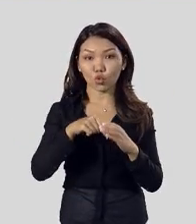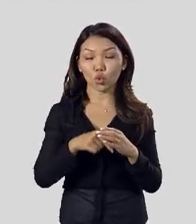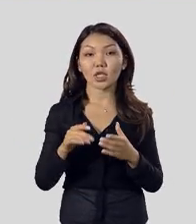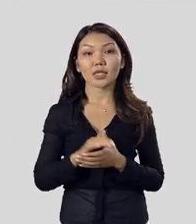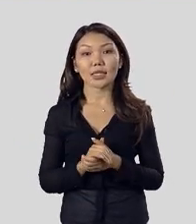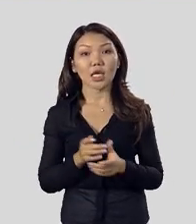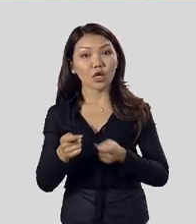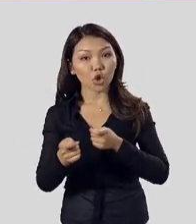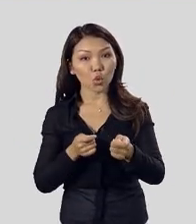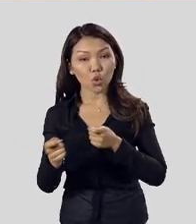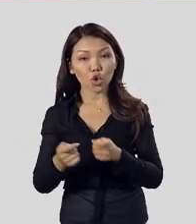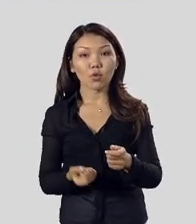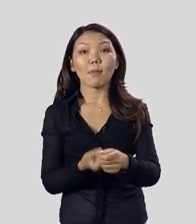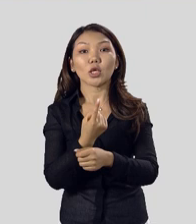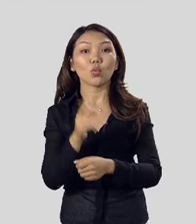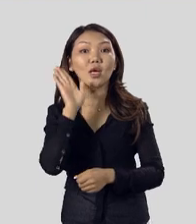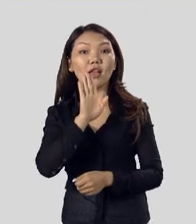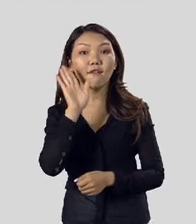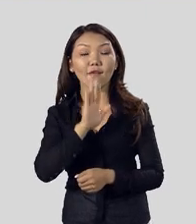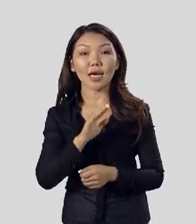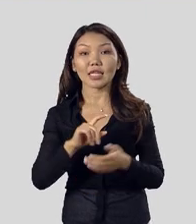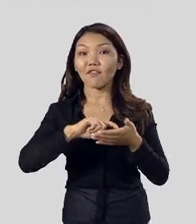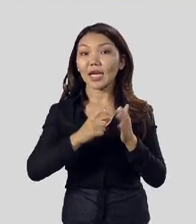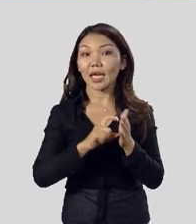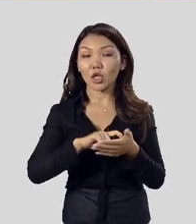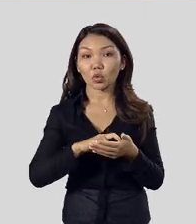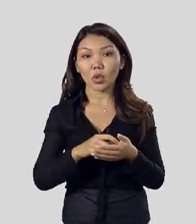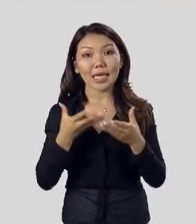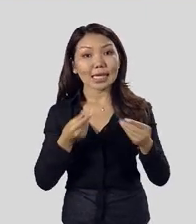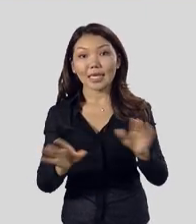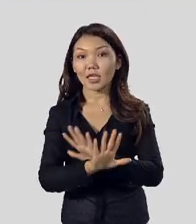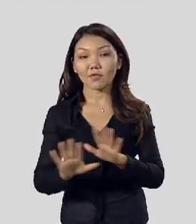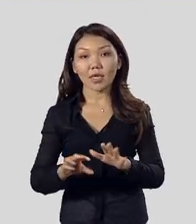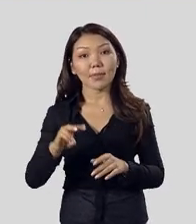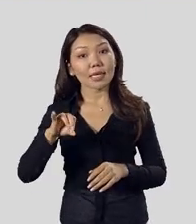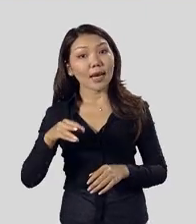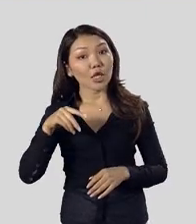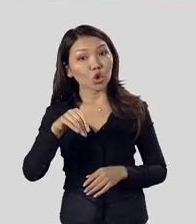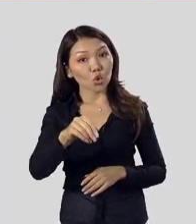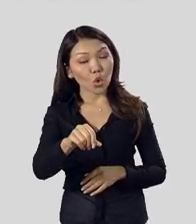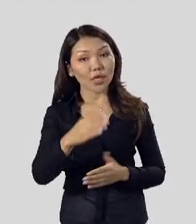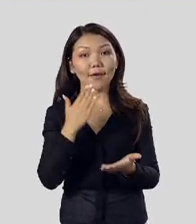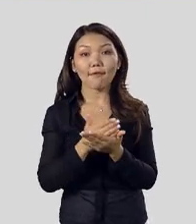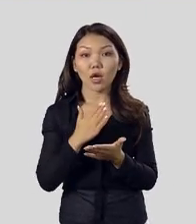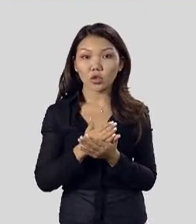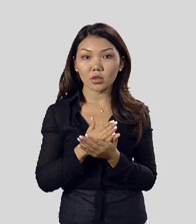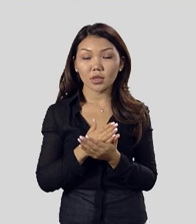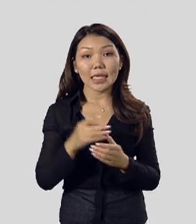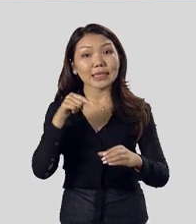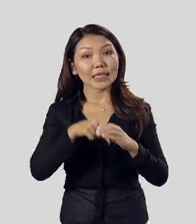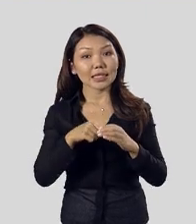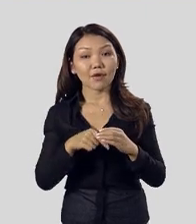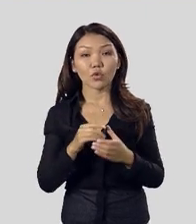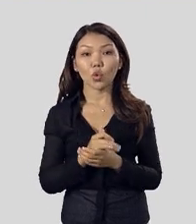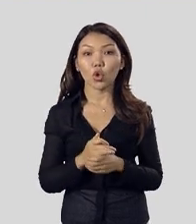регулирует поступление воды в клетку нерастворимые минеральные соли являются составной